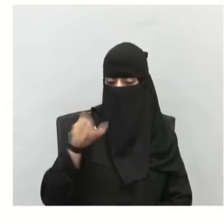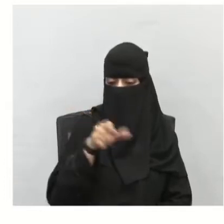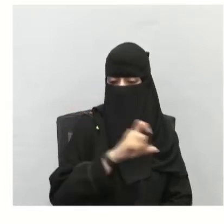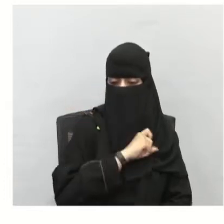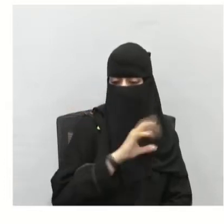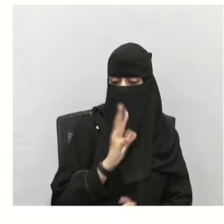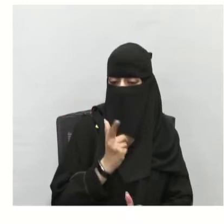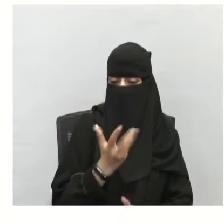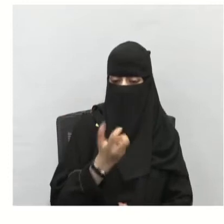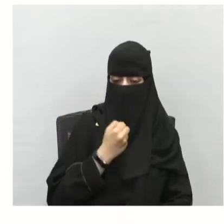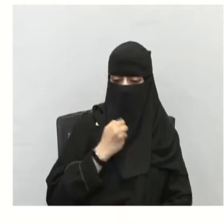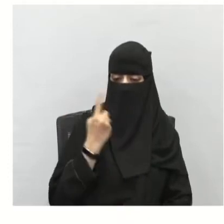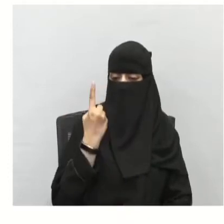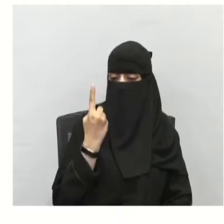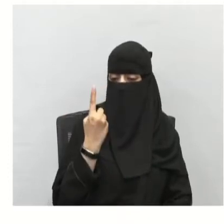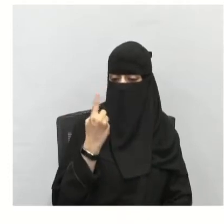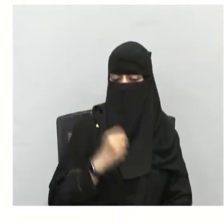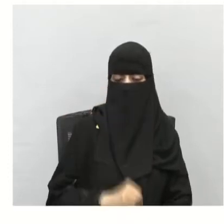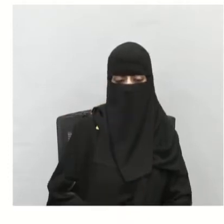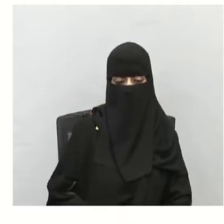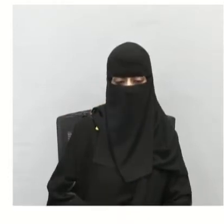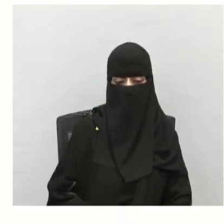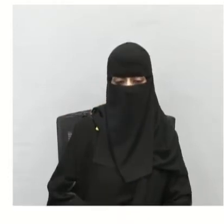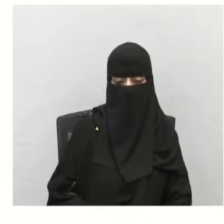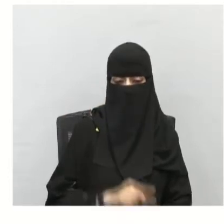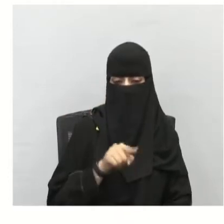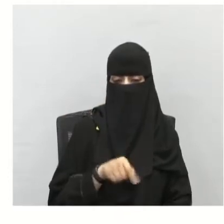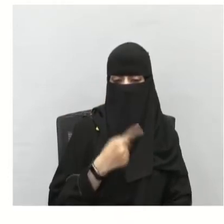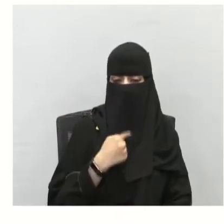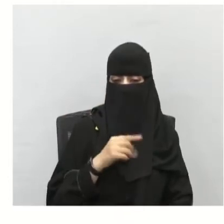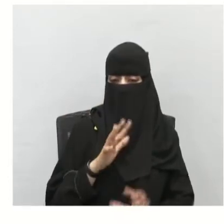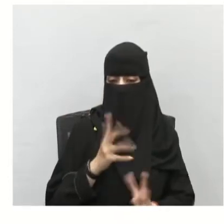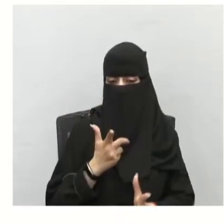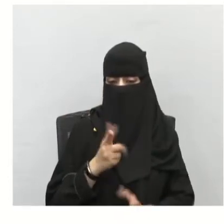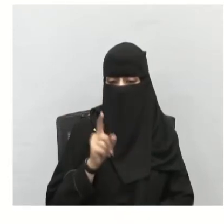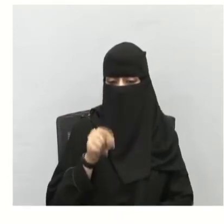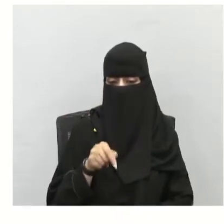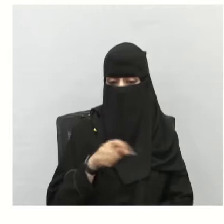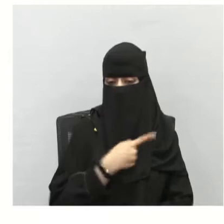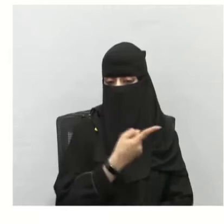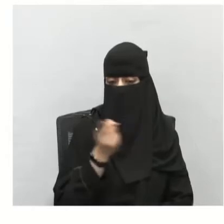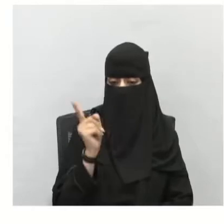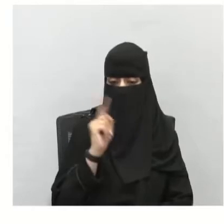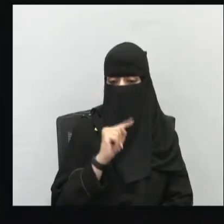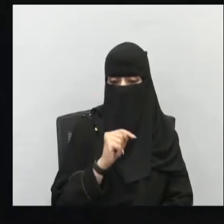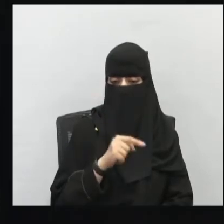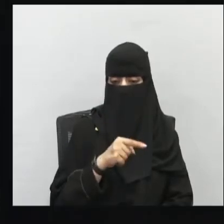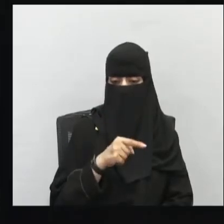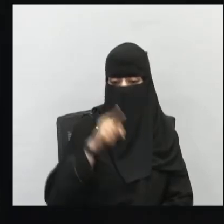هؤلاء الطلاب من ريالا. الآن مطلوب مني ماذا؟ كم ريالا مع الأولاد